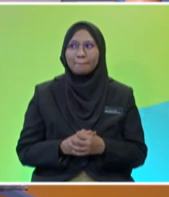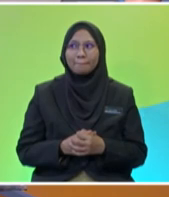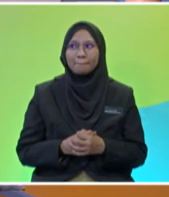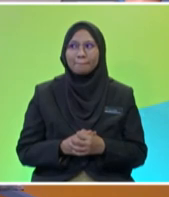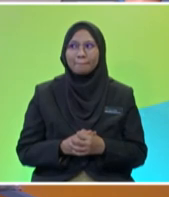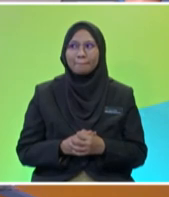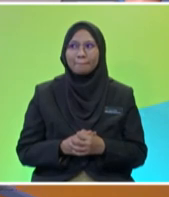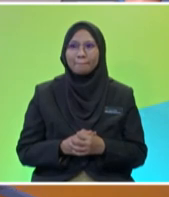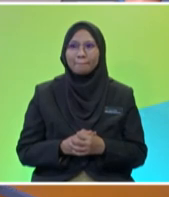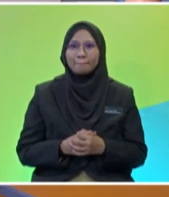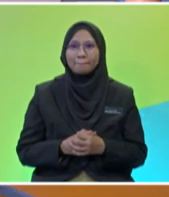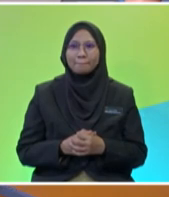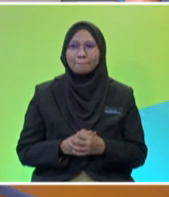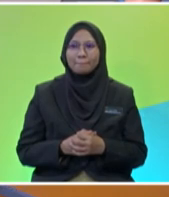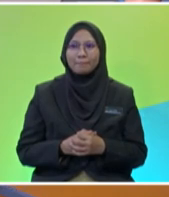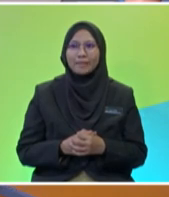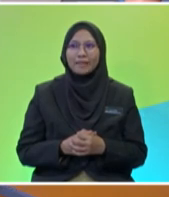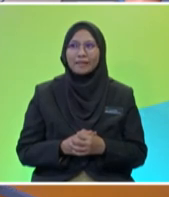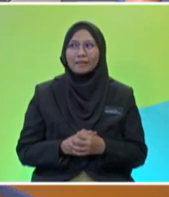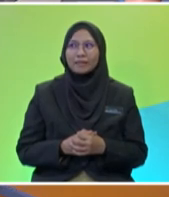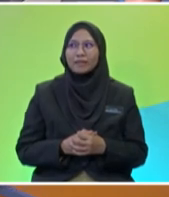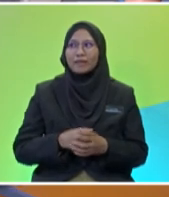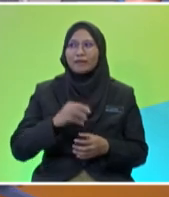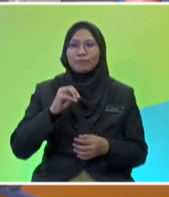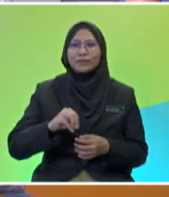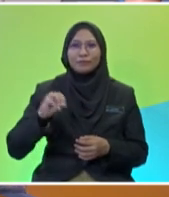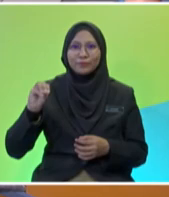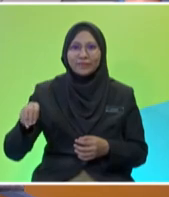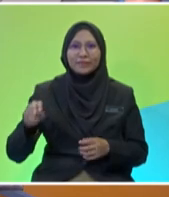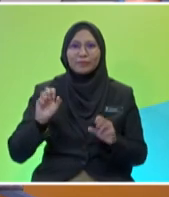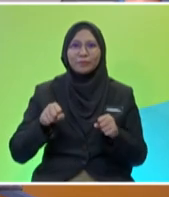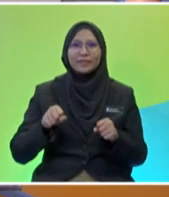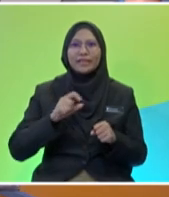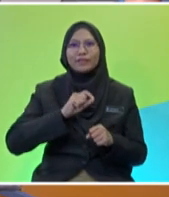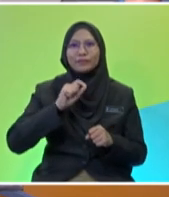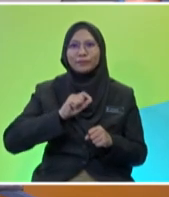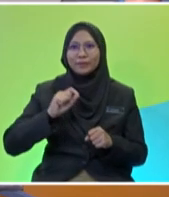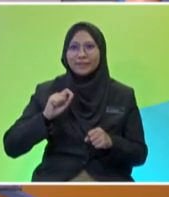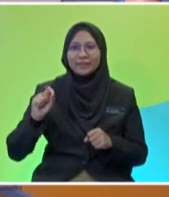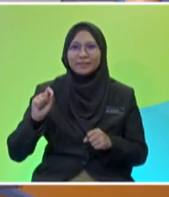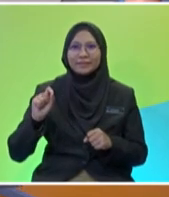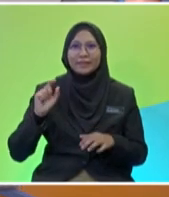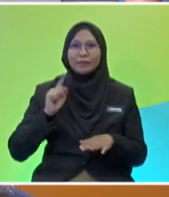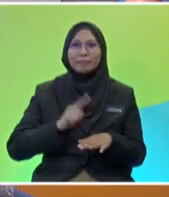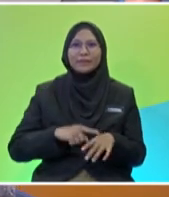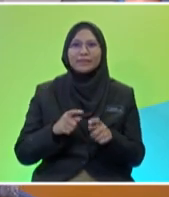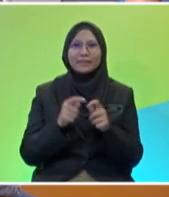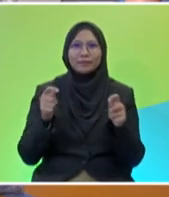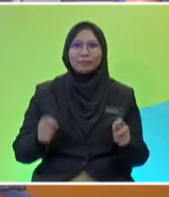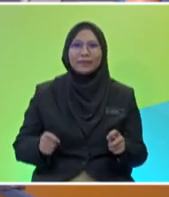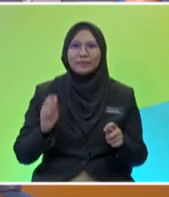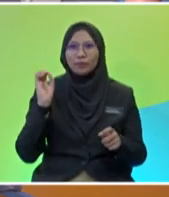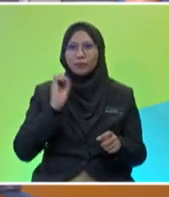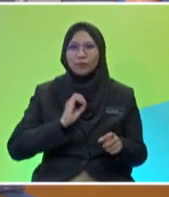berikan isi tempat kosong ini saya berikan agency peringatan awal